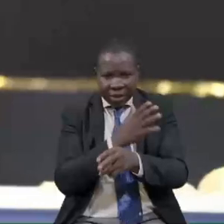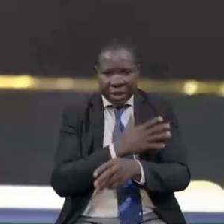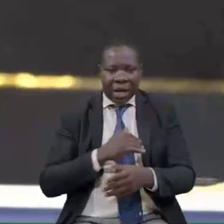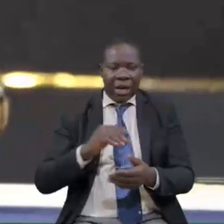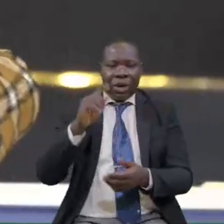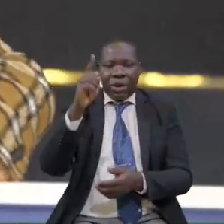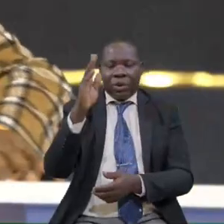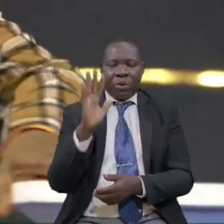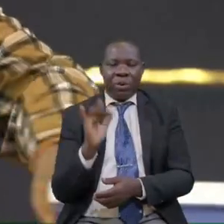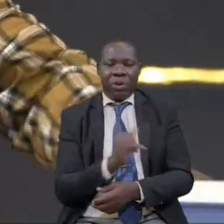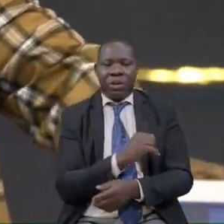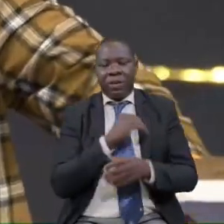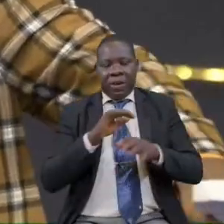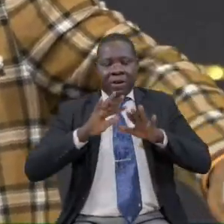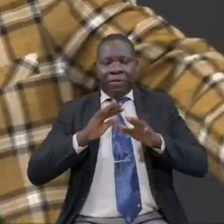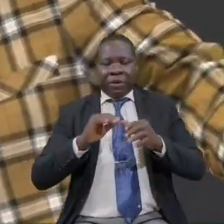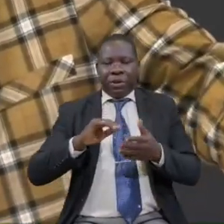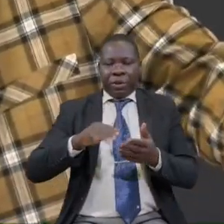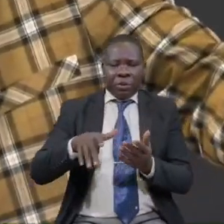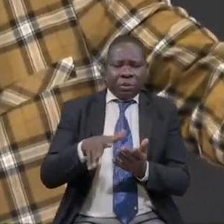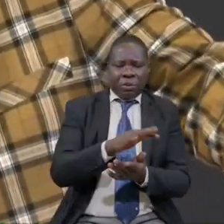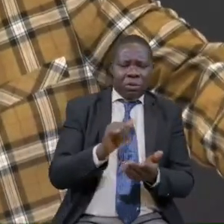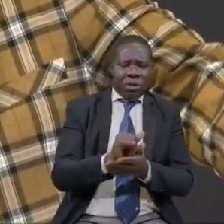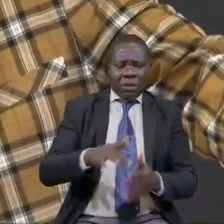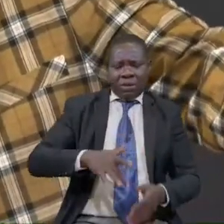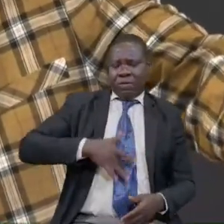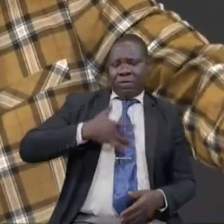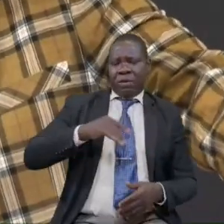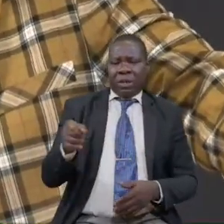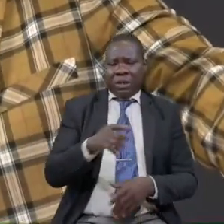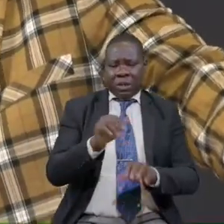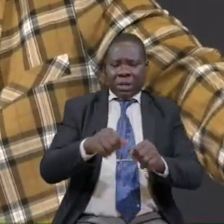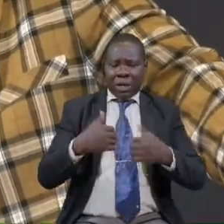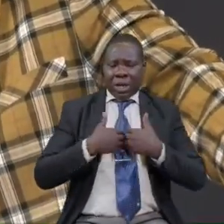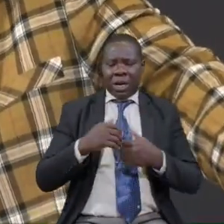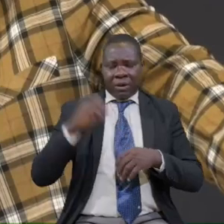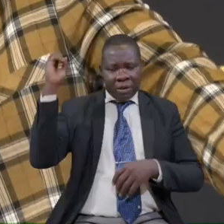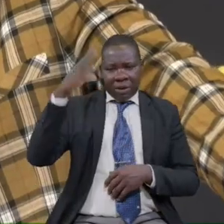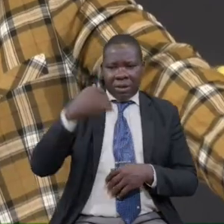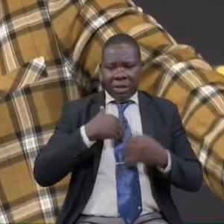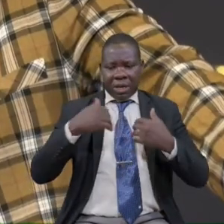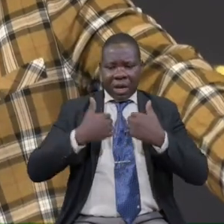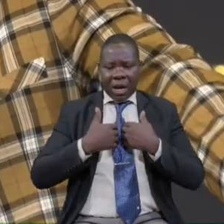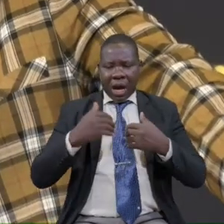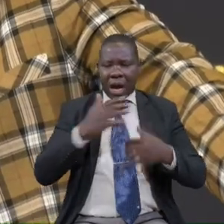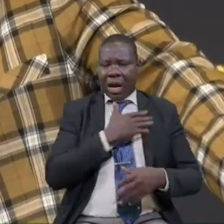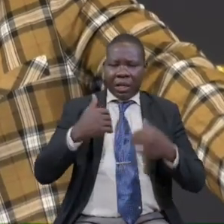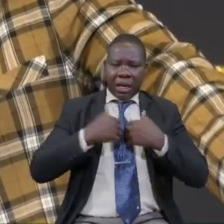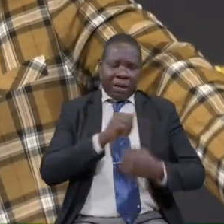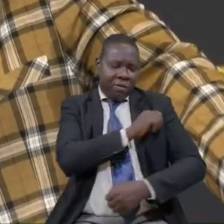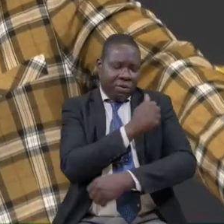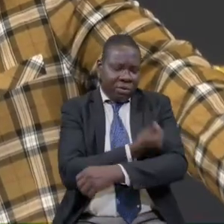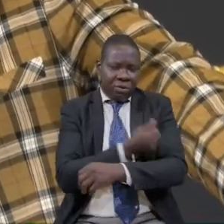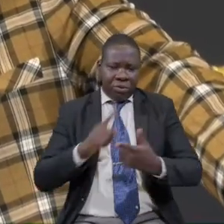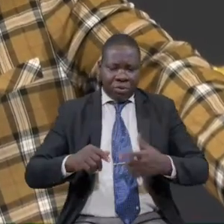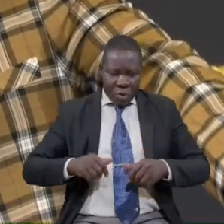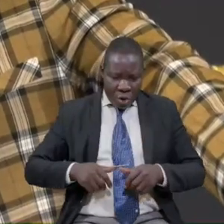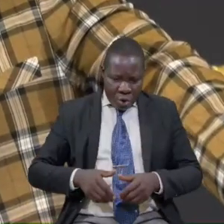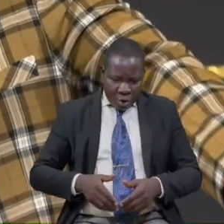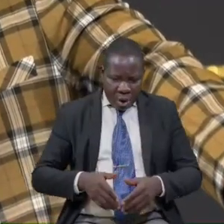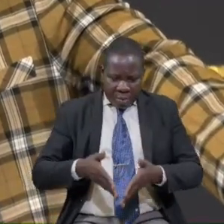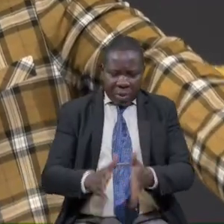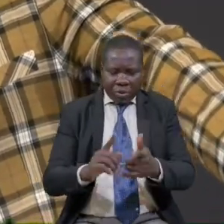crainte. Ceux qui se croient libres d'avoir la grâce et continuent